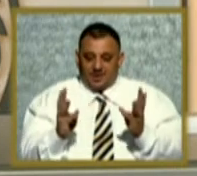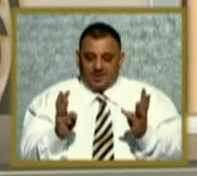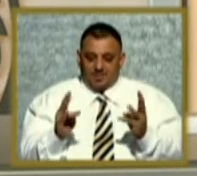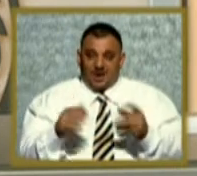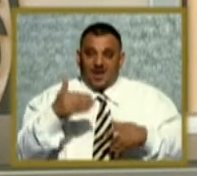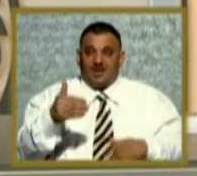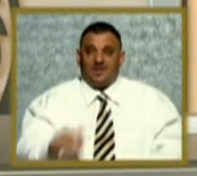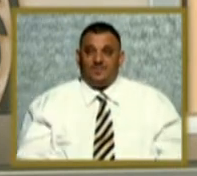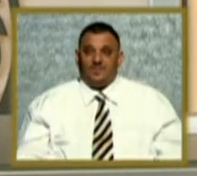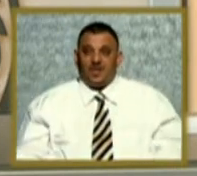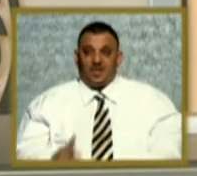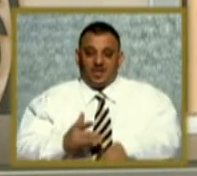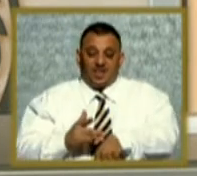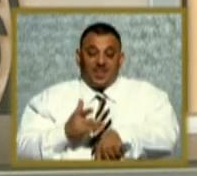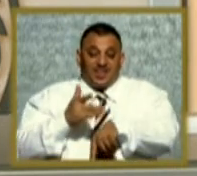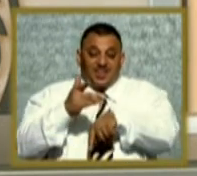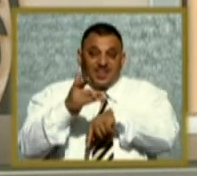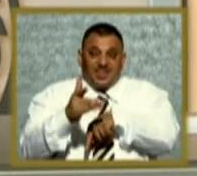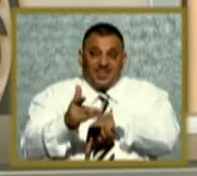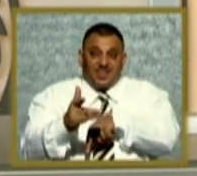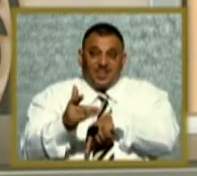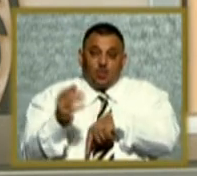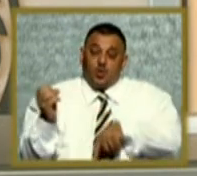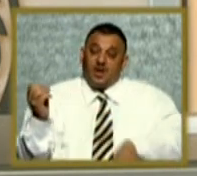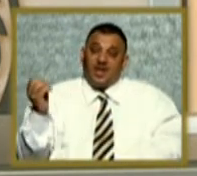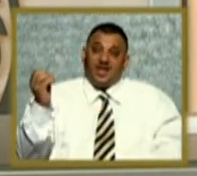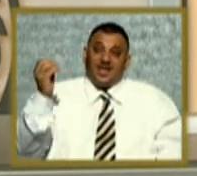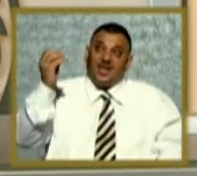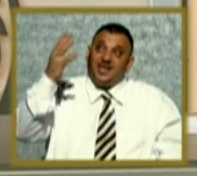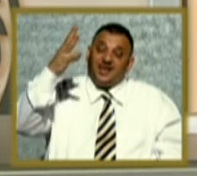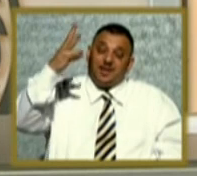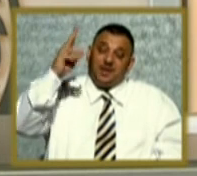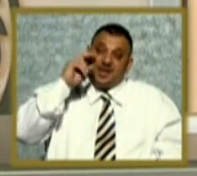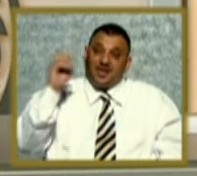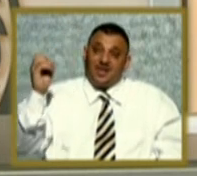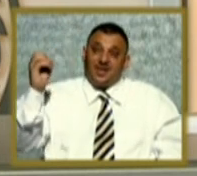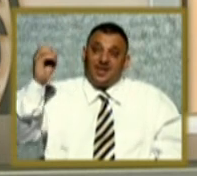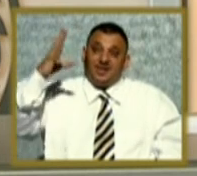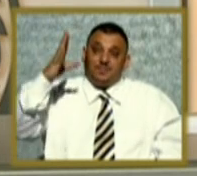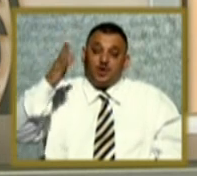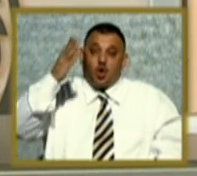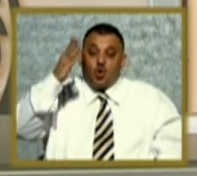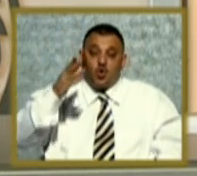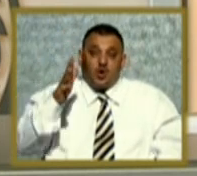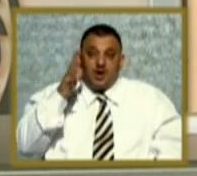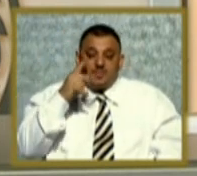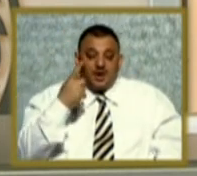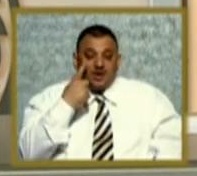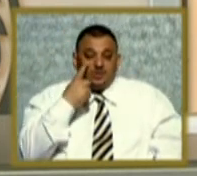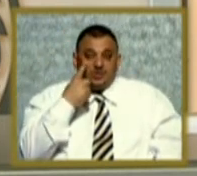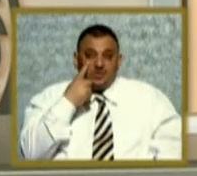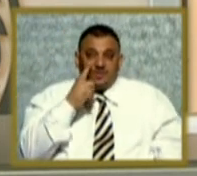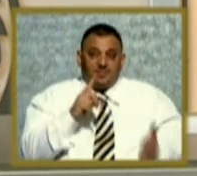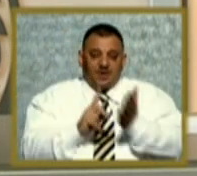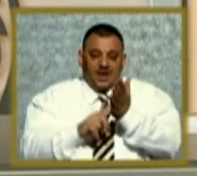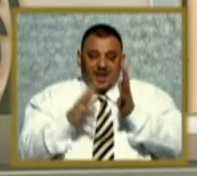ذلك. تأخيرها إلى إلى إلى إلى وقت الضحى أو تأخيرها إلى نصف النهار هذا محل نظر، لأن من